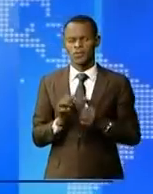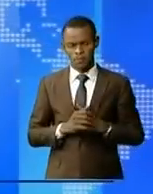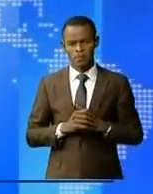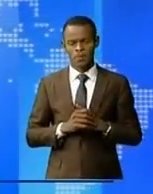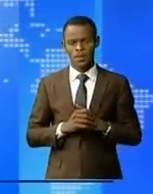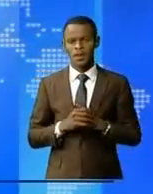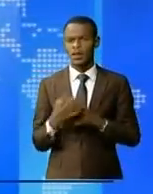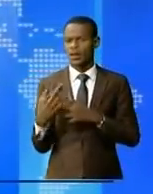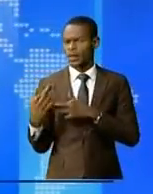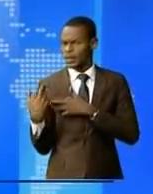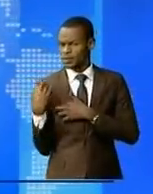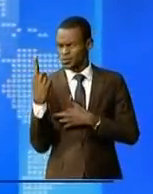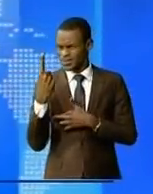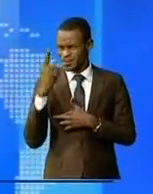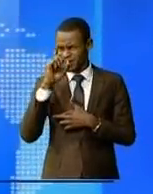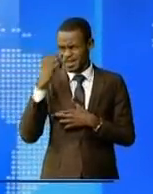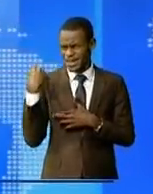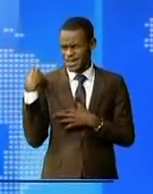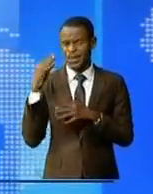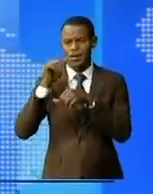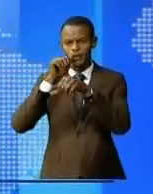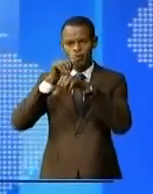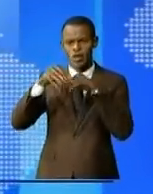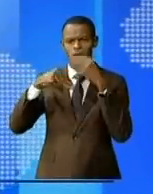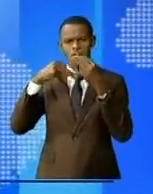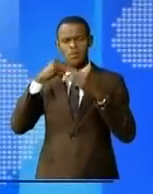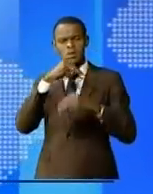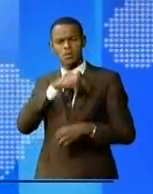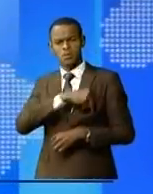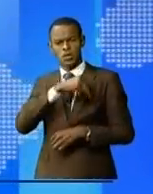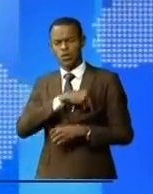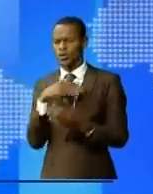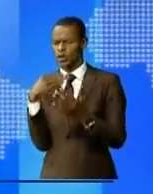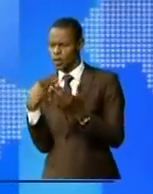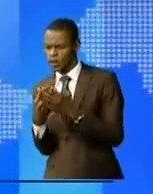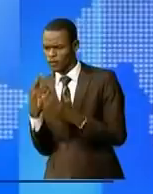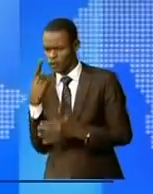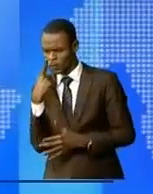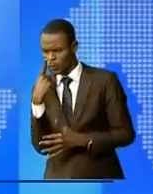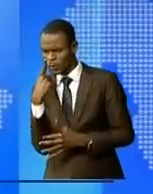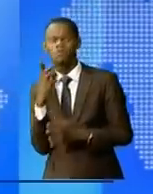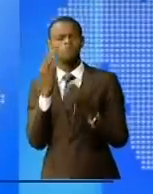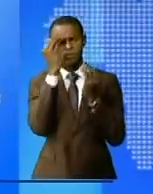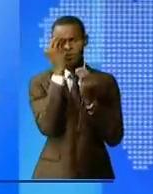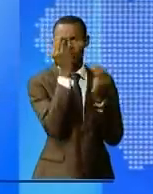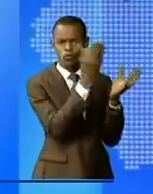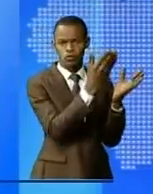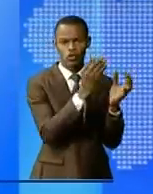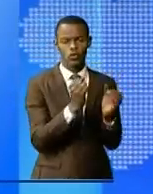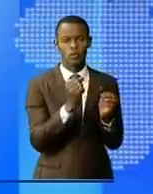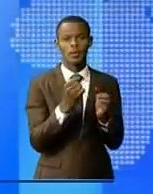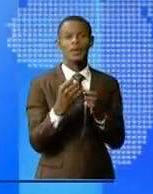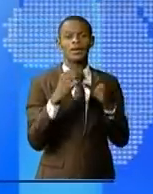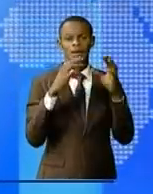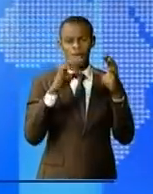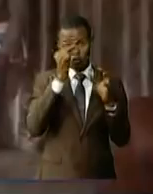de la situation avant la reprise des activités. Elle en a informé à l'autorité provinciale Maurice